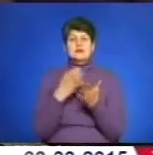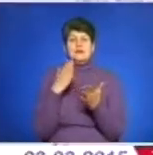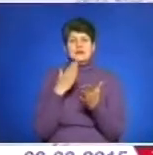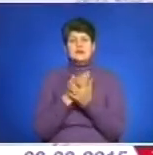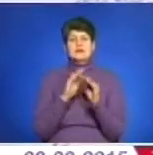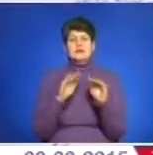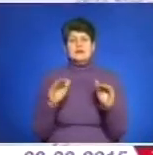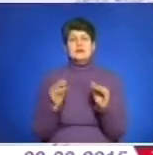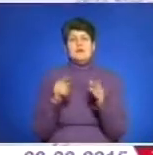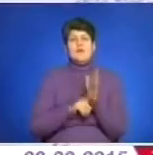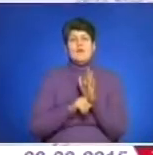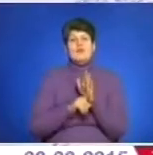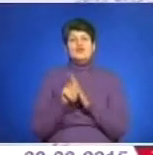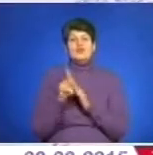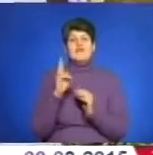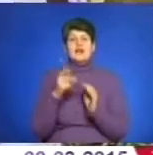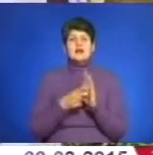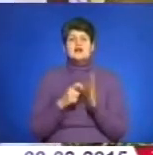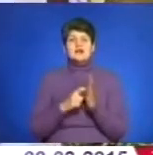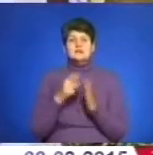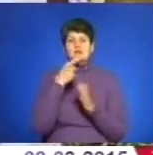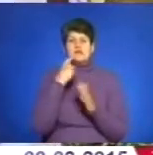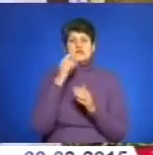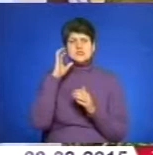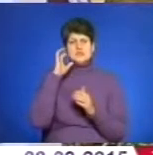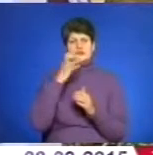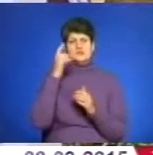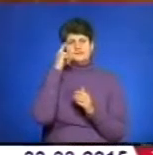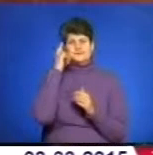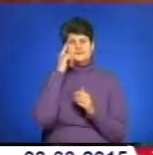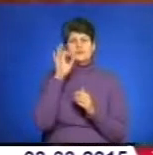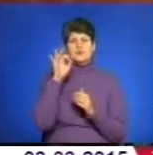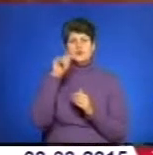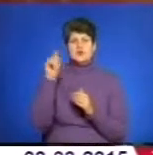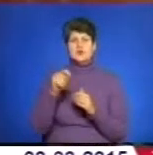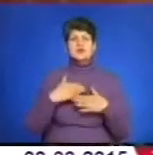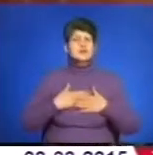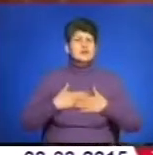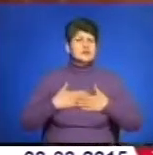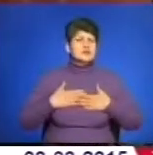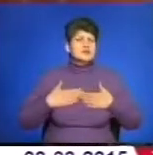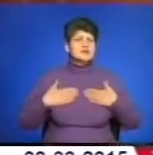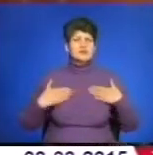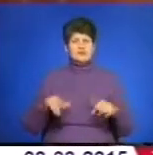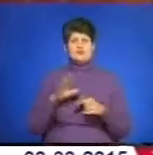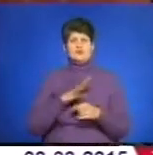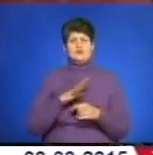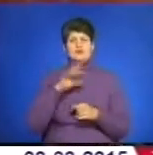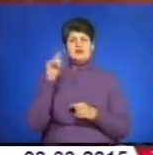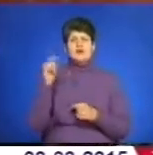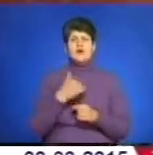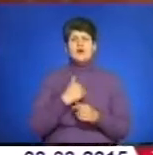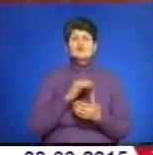початкових класів. Вражає, наскільки серйозні у цих молодих людей роздуми про війну. Я не хочу, щоб була війна, я хочу, щоб був